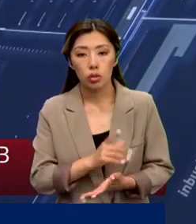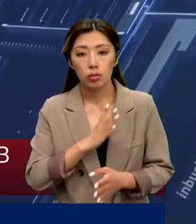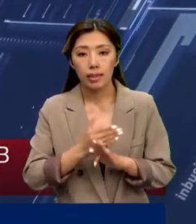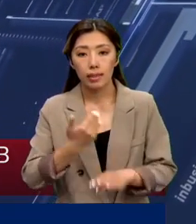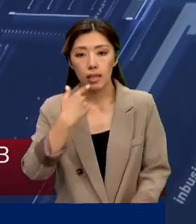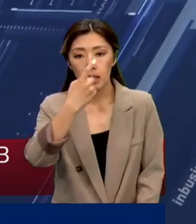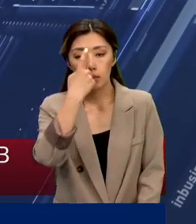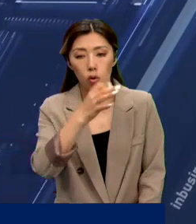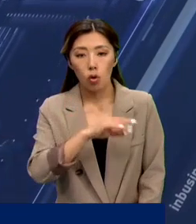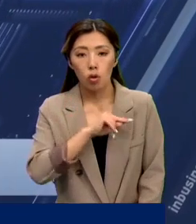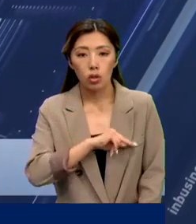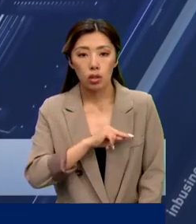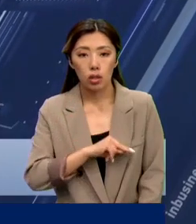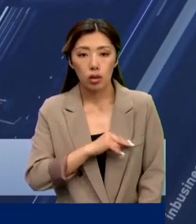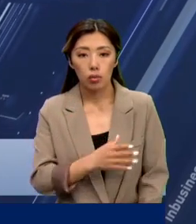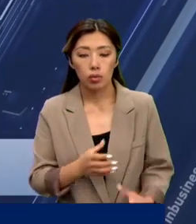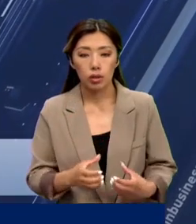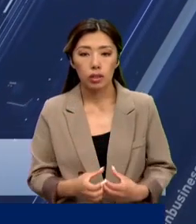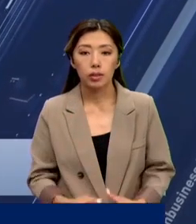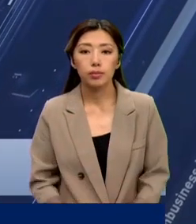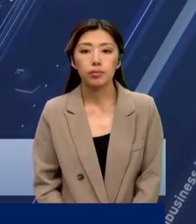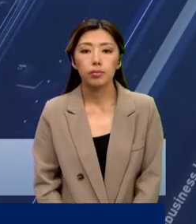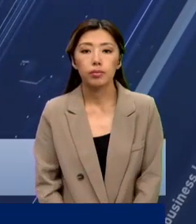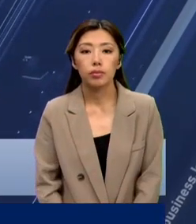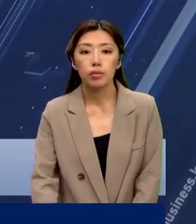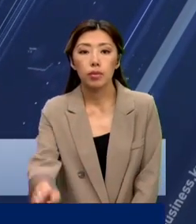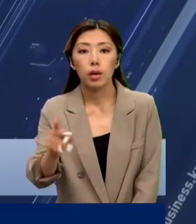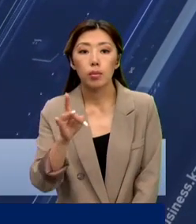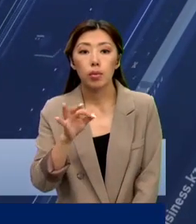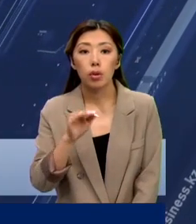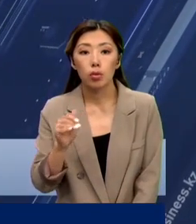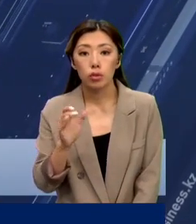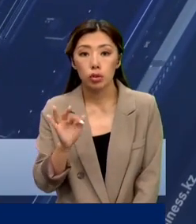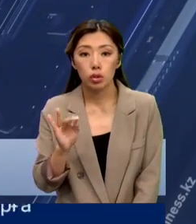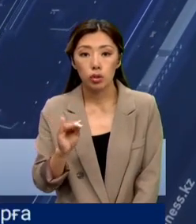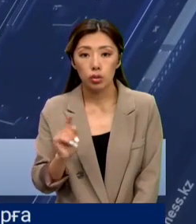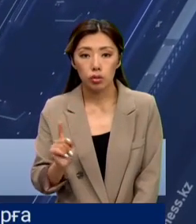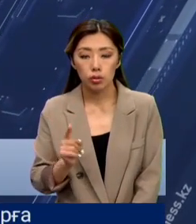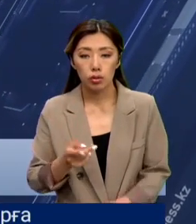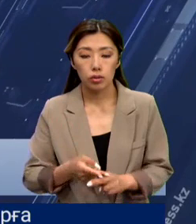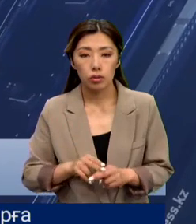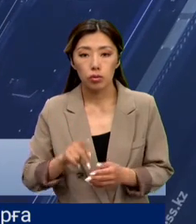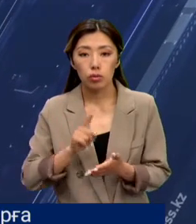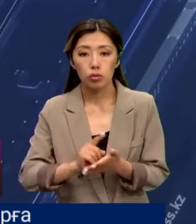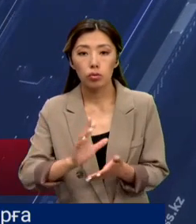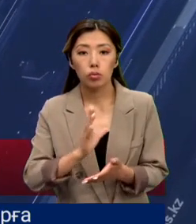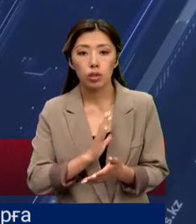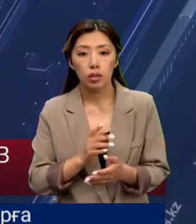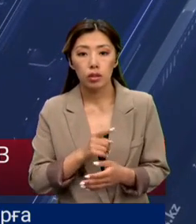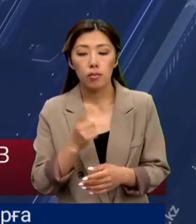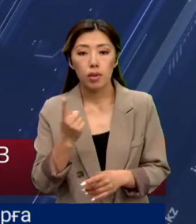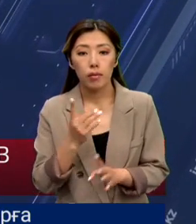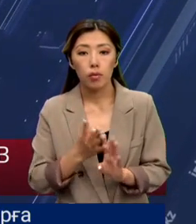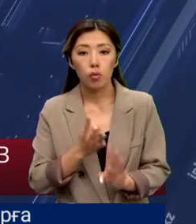случае первоочередно должен работать профсоюз. То есть есть профсоюзы в данной сфере, сфере образования. Они должны в